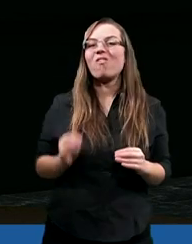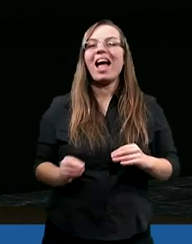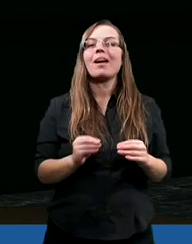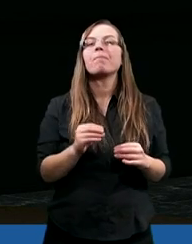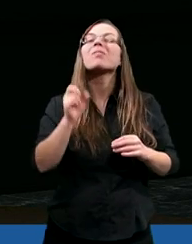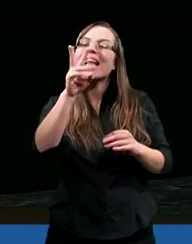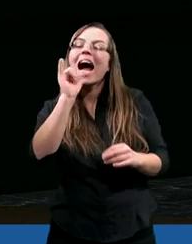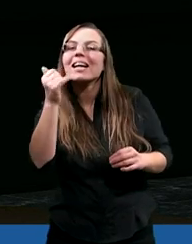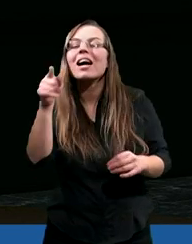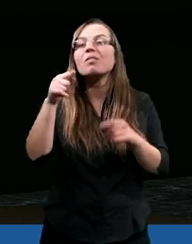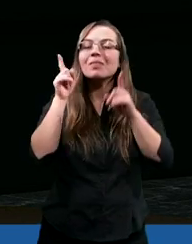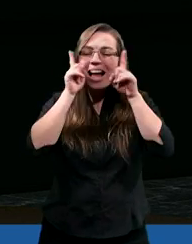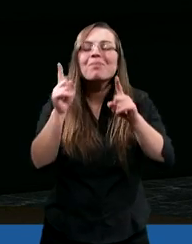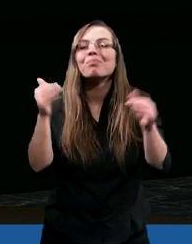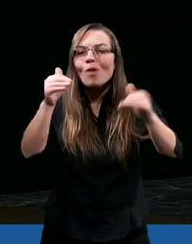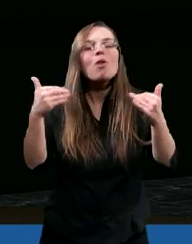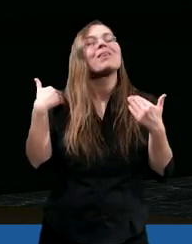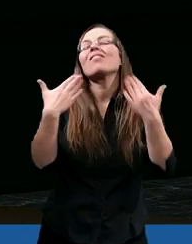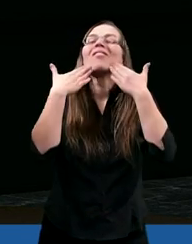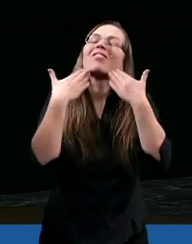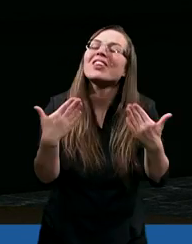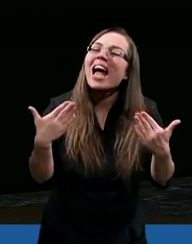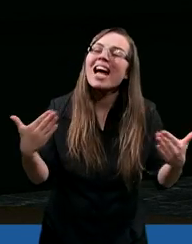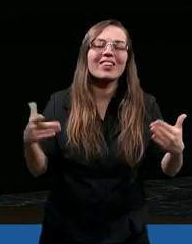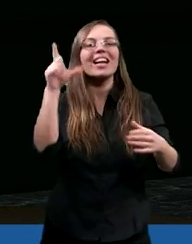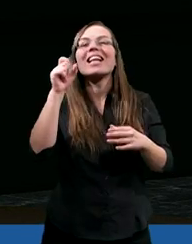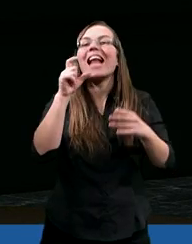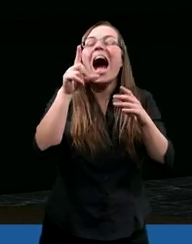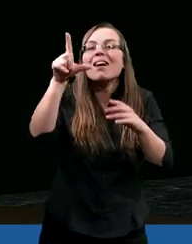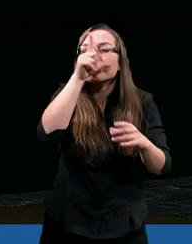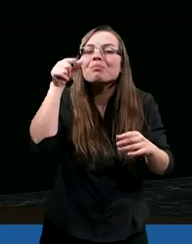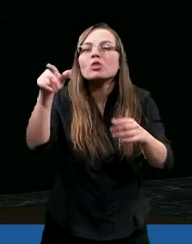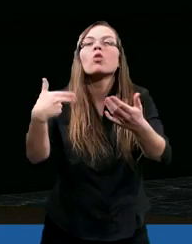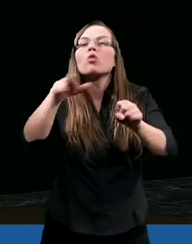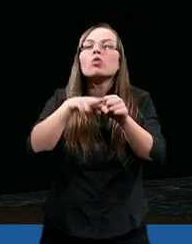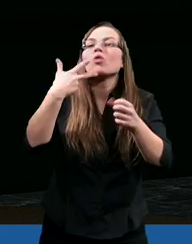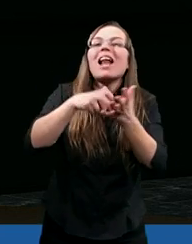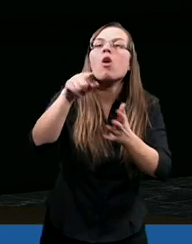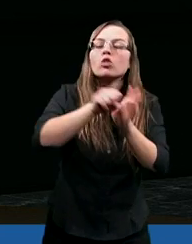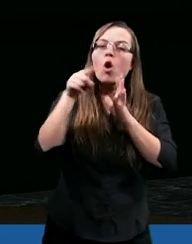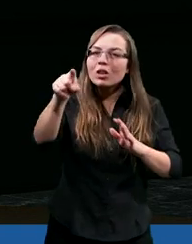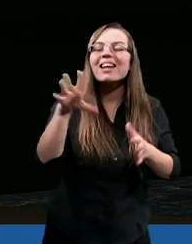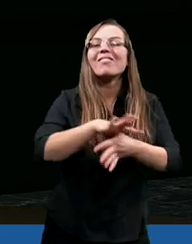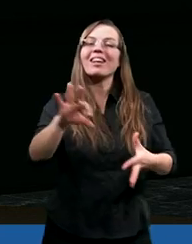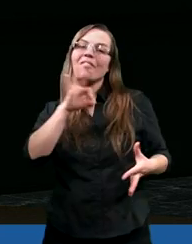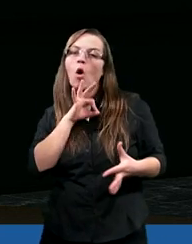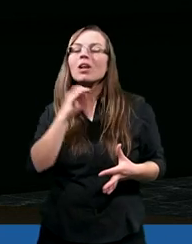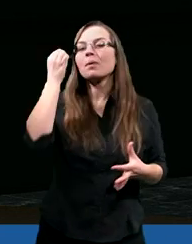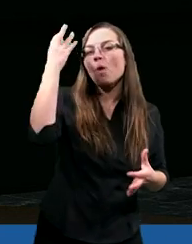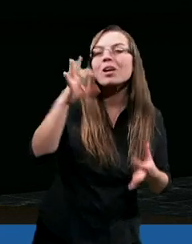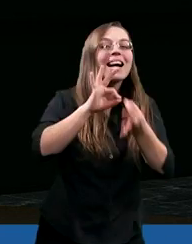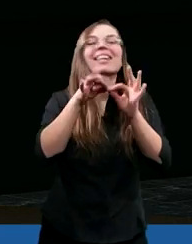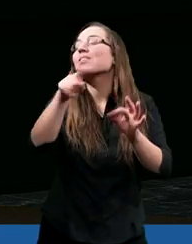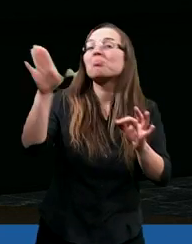Także naprawdę możemy być wdzięczni, bo nikt z ludzi by nie doszedł do tego w swojej mądrości, gdyby